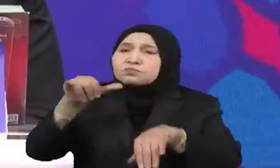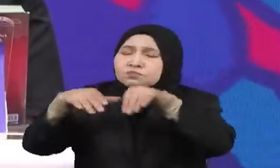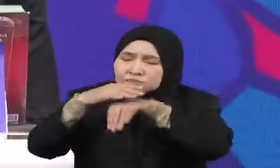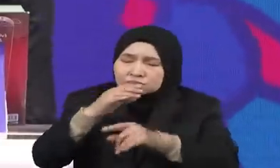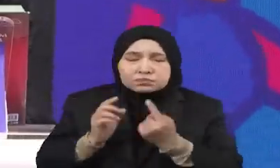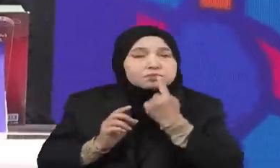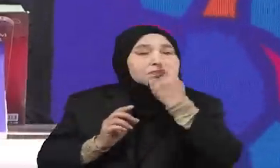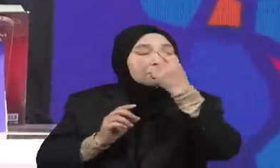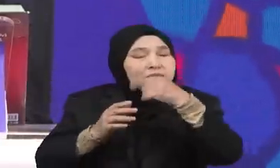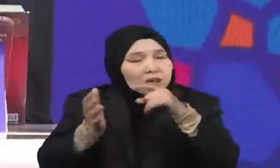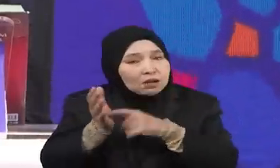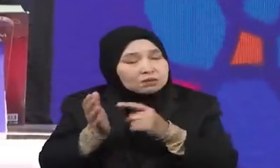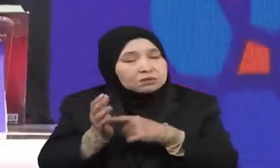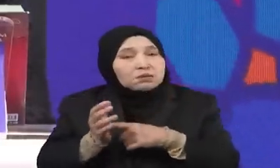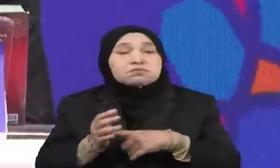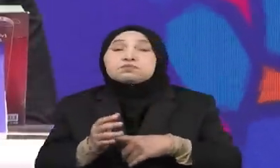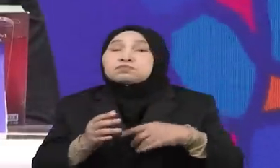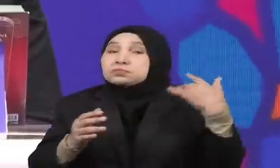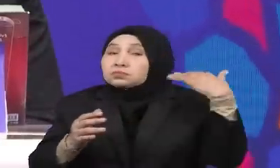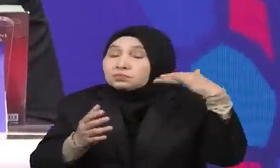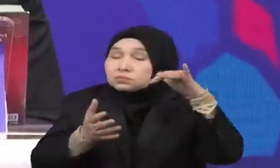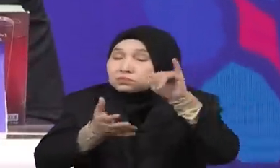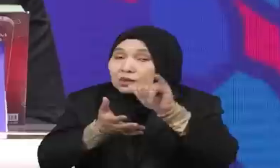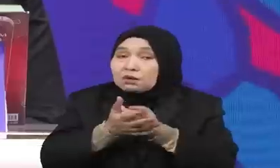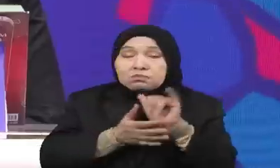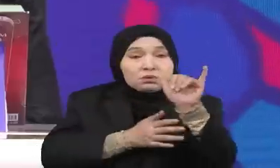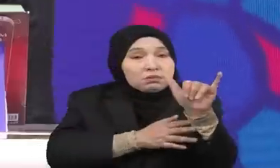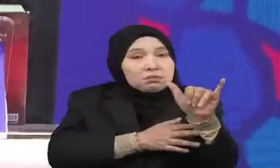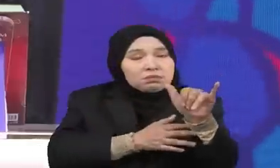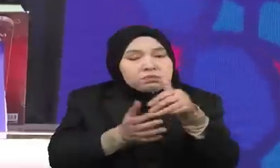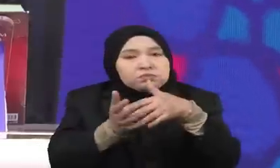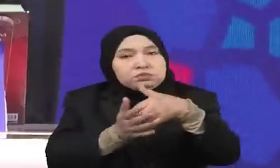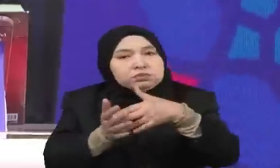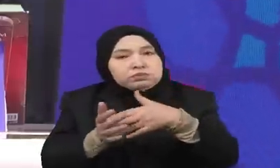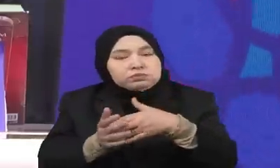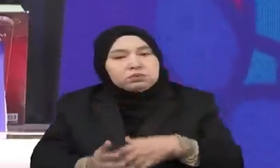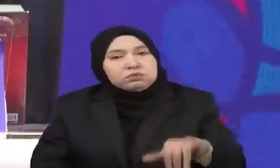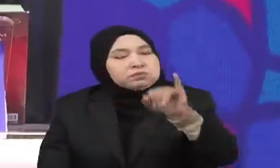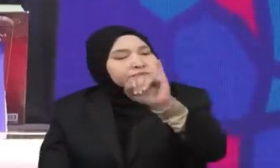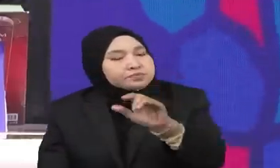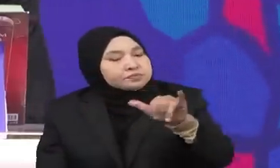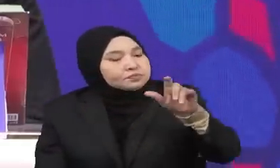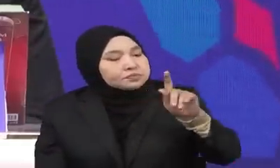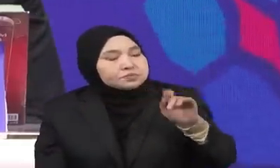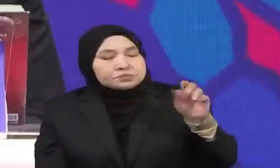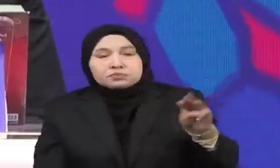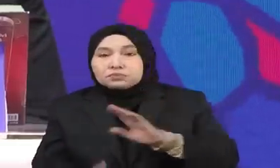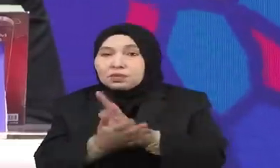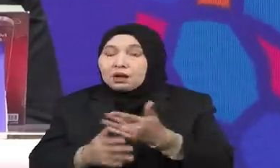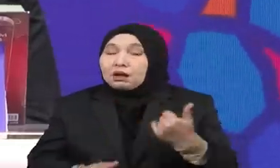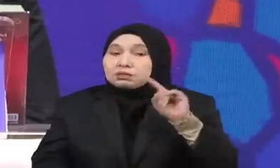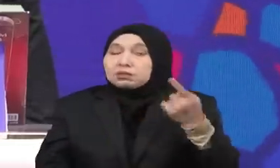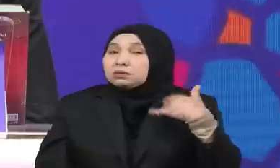kadang-kadang bunyi hido banyak kadang-kadang Iya itu lemah kalau macam itu tidak hanya bunyi